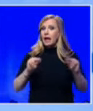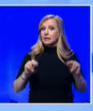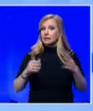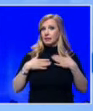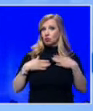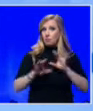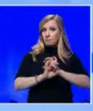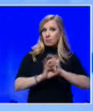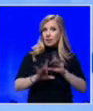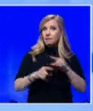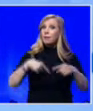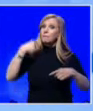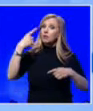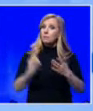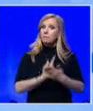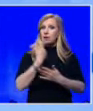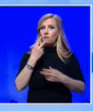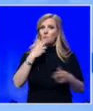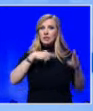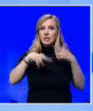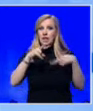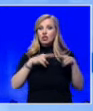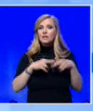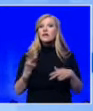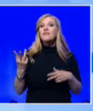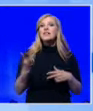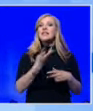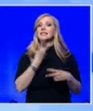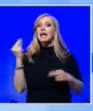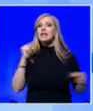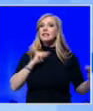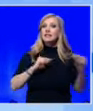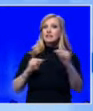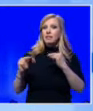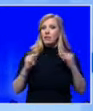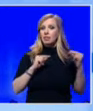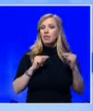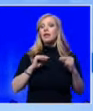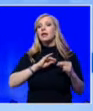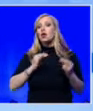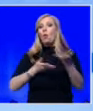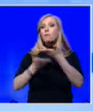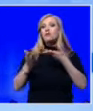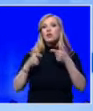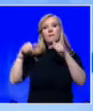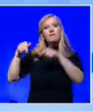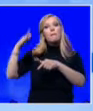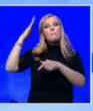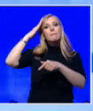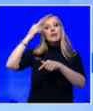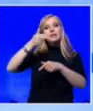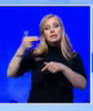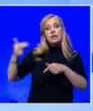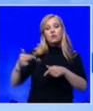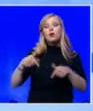деня, че предстои първо разглеждането му в Тристранния съвет и обсъждането му по министерства. Именно за това в разговора за параметрите